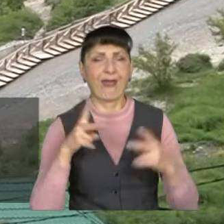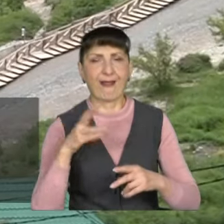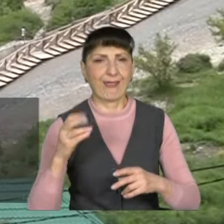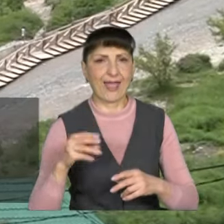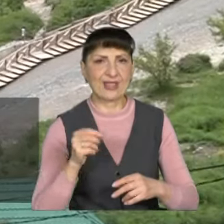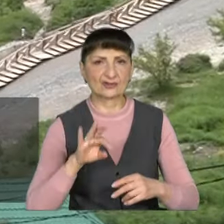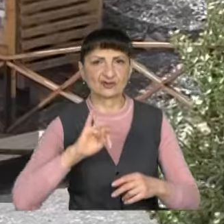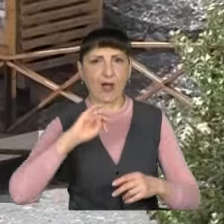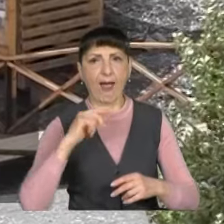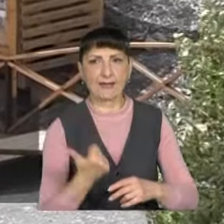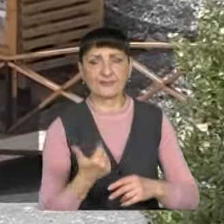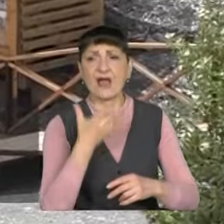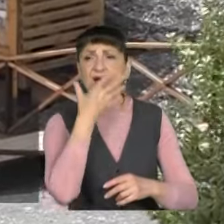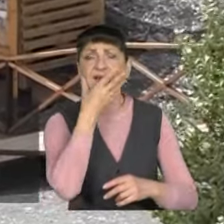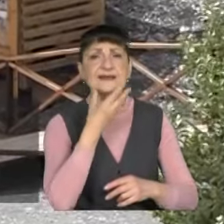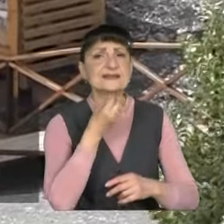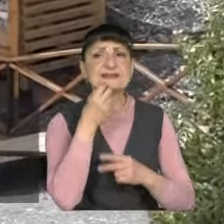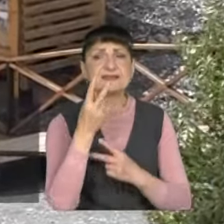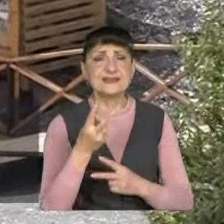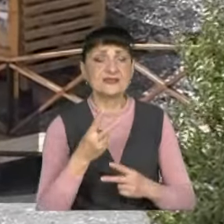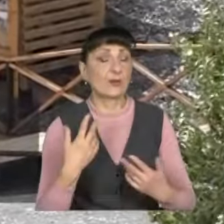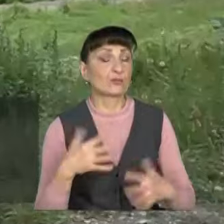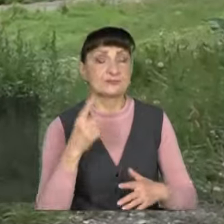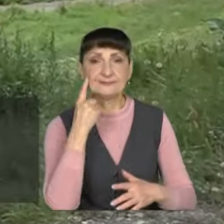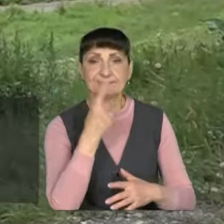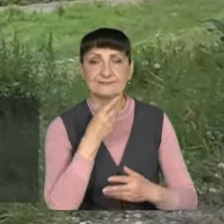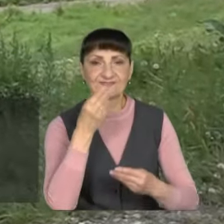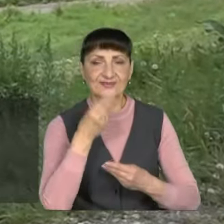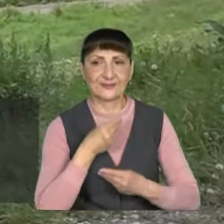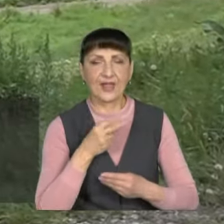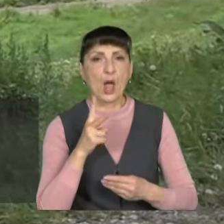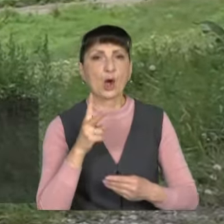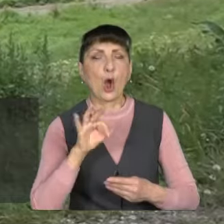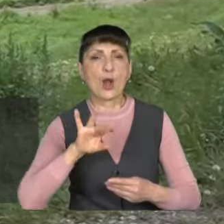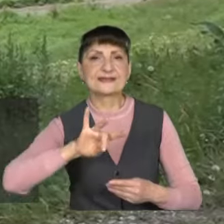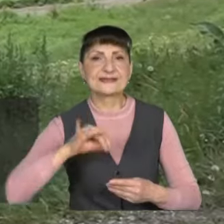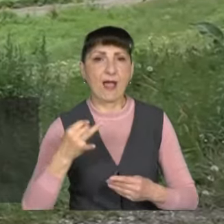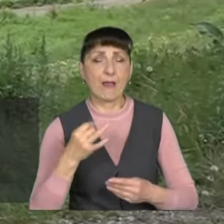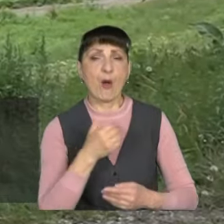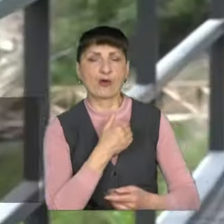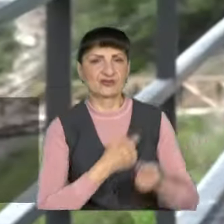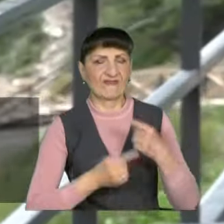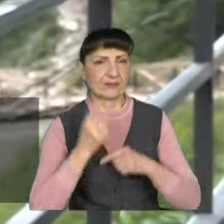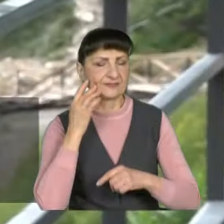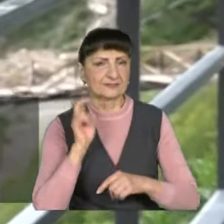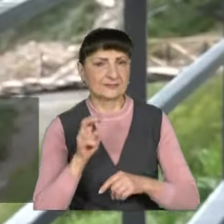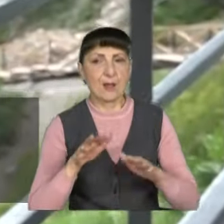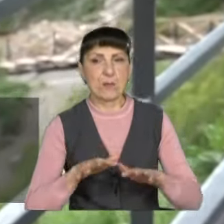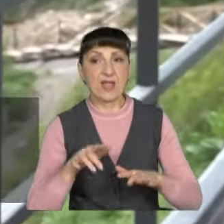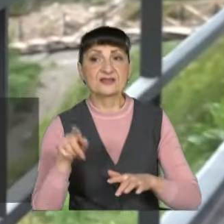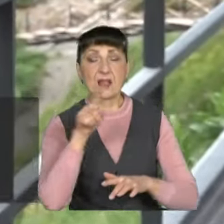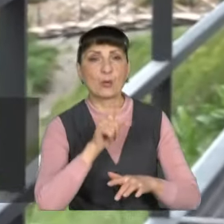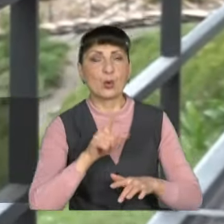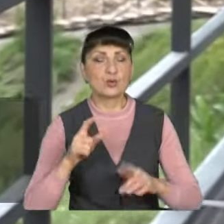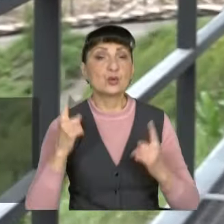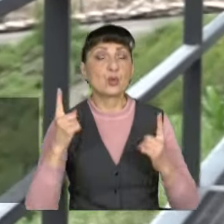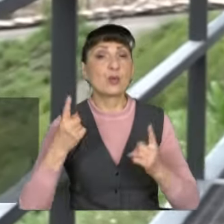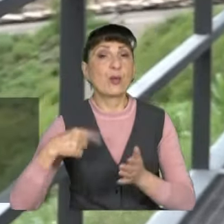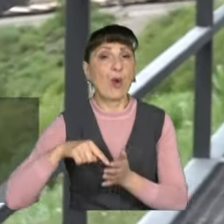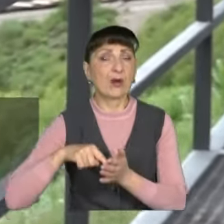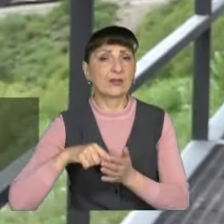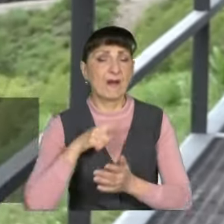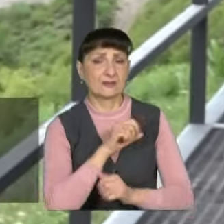голубым ожерельем Северного Тяньшаня. Живописный пейзаж завораживает с первого взгляда. Кольсай – это место, куда хочется возвращаться. Место,